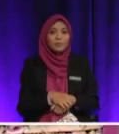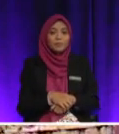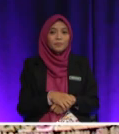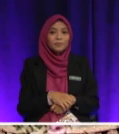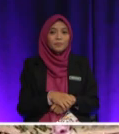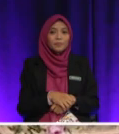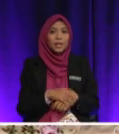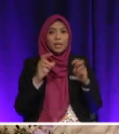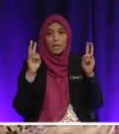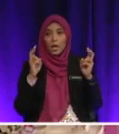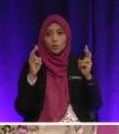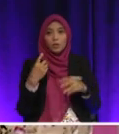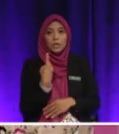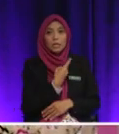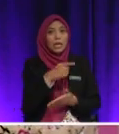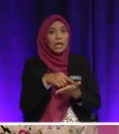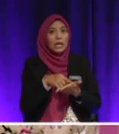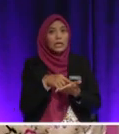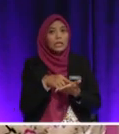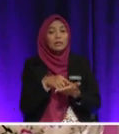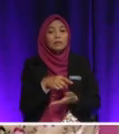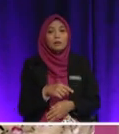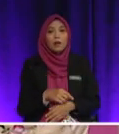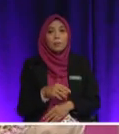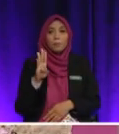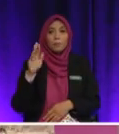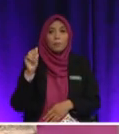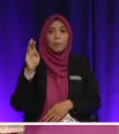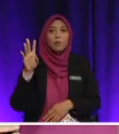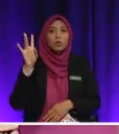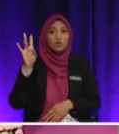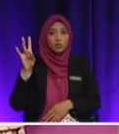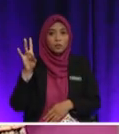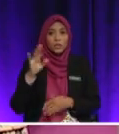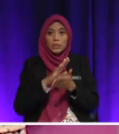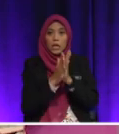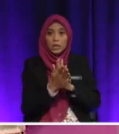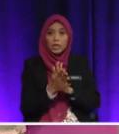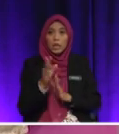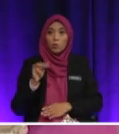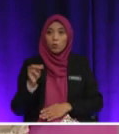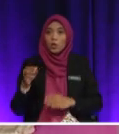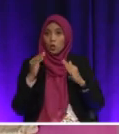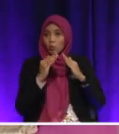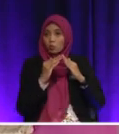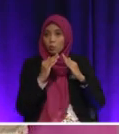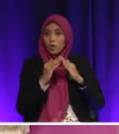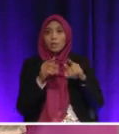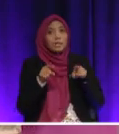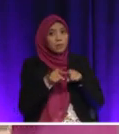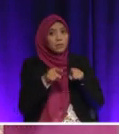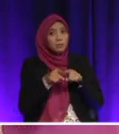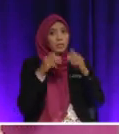jadi tacho kita pada hari ini dari pada bab 7 ya Yuyu jadi anak-anak yang ada di luar sana Boleh sama-sama dengan